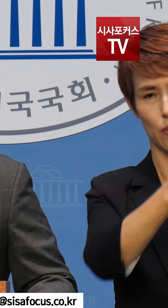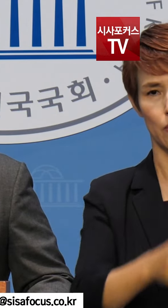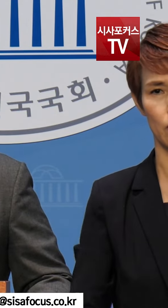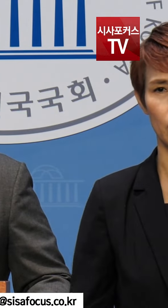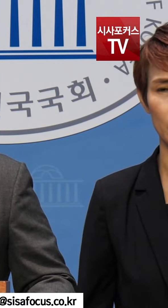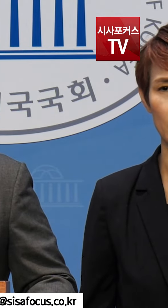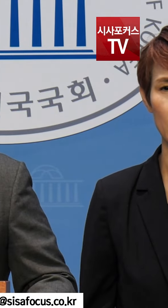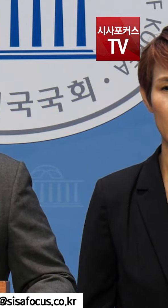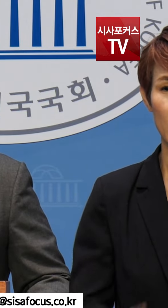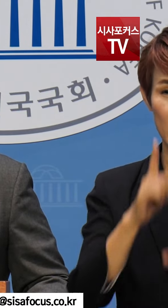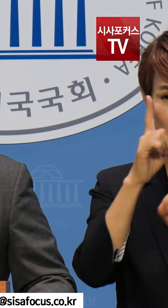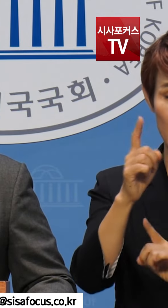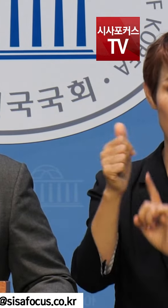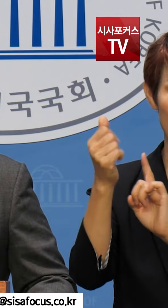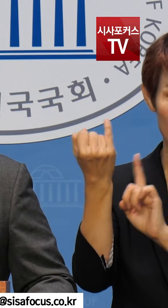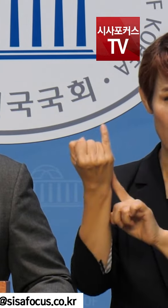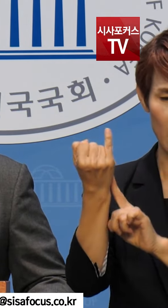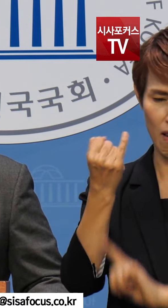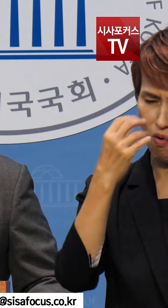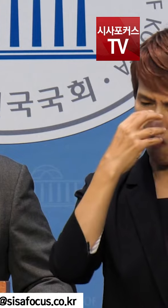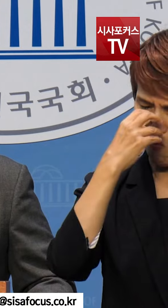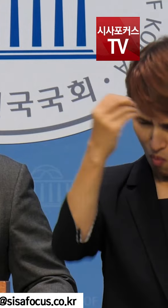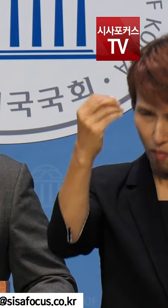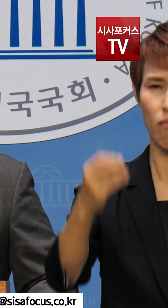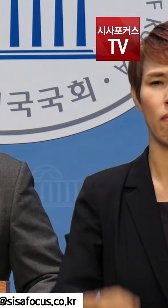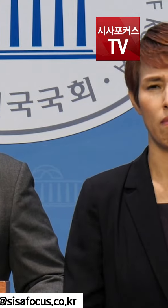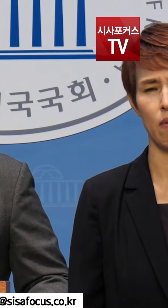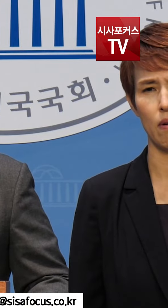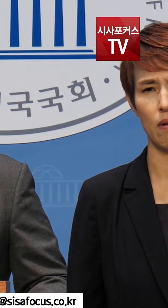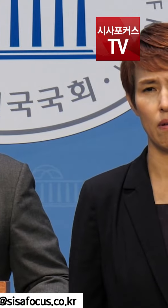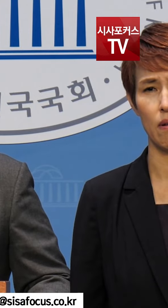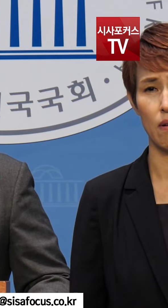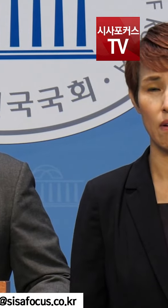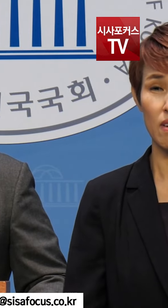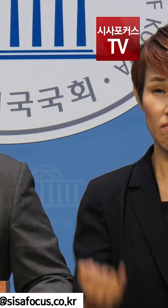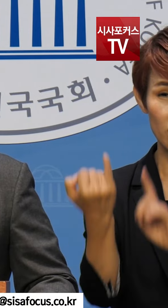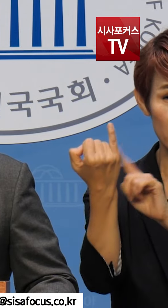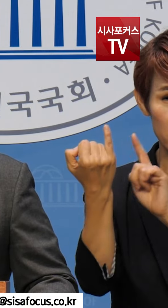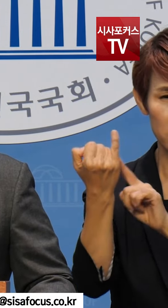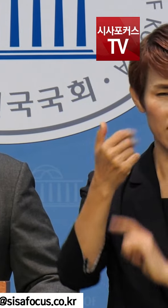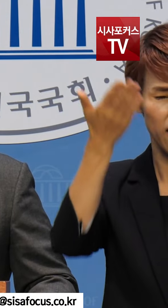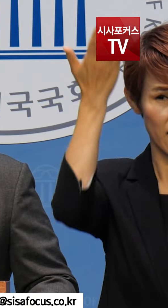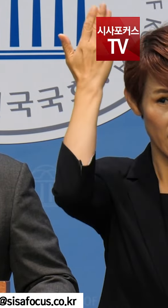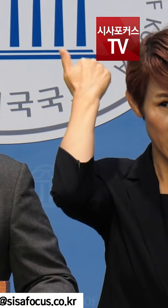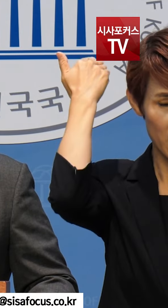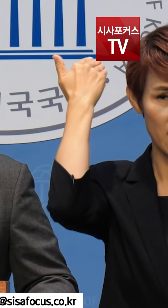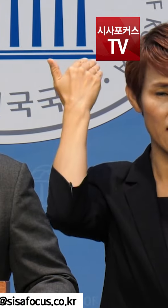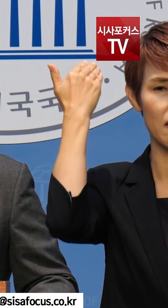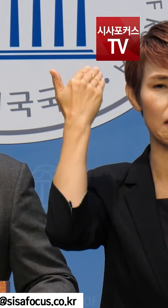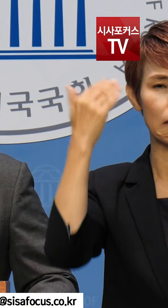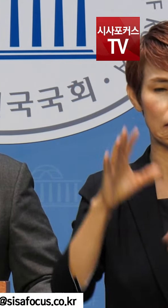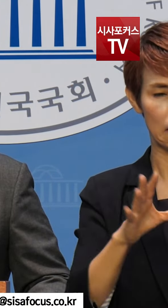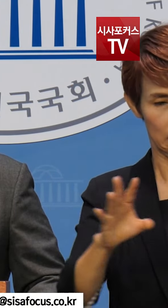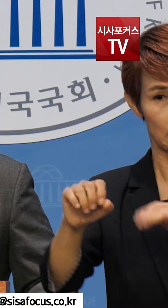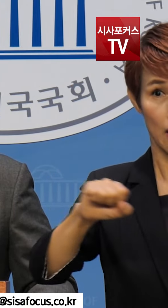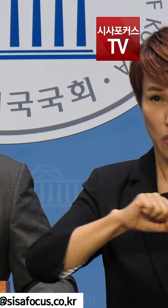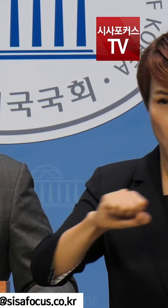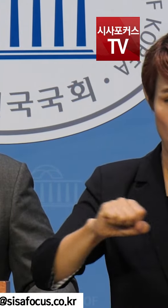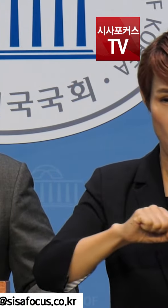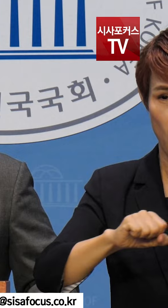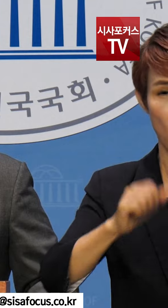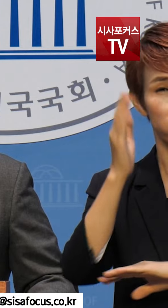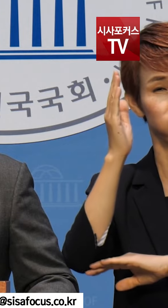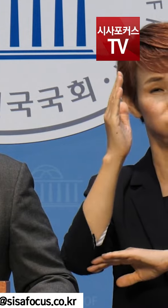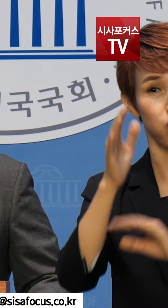후보의 오만이 도를 넘고 있습니다. 이 후보자는 과거 자신의 극우적 행동과 언사들에